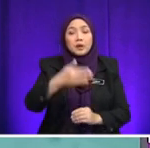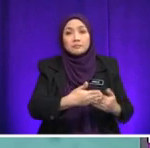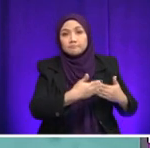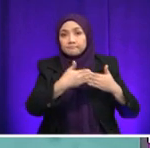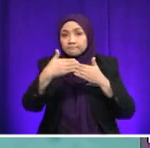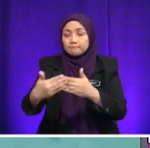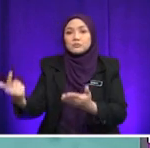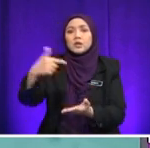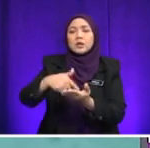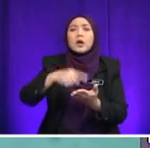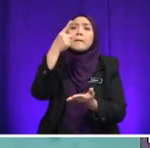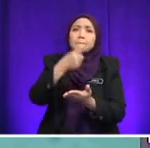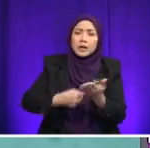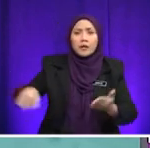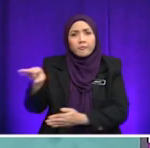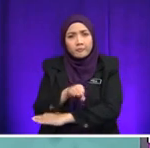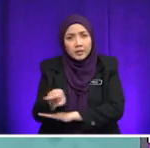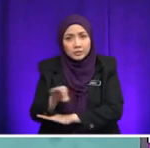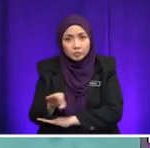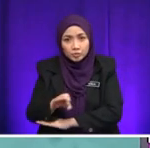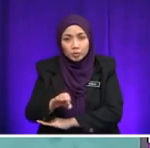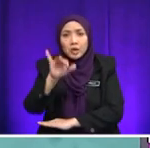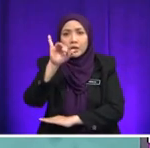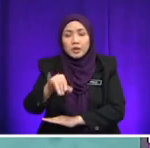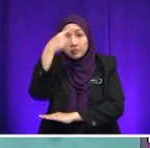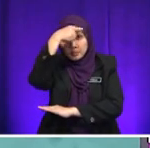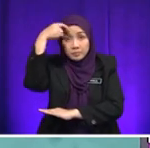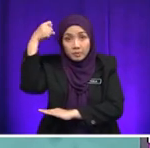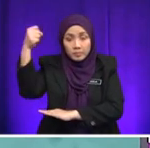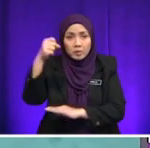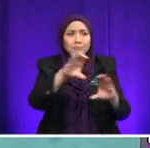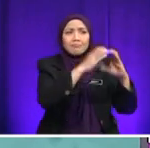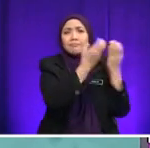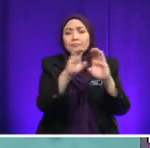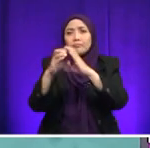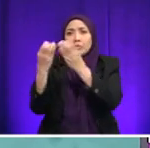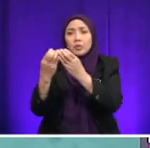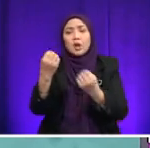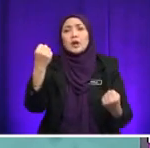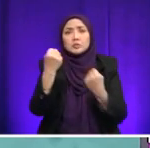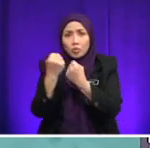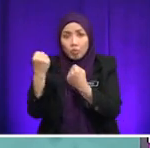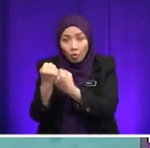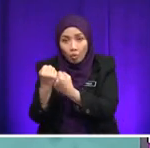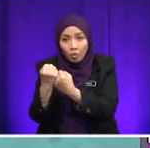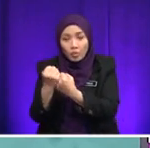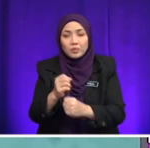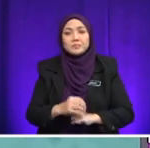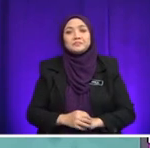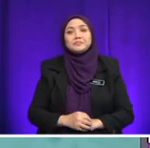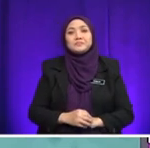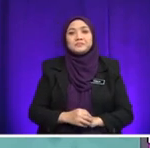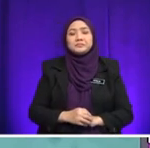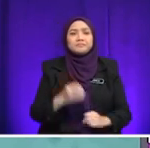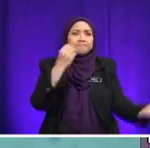apakah fakto kita lihat dulu apakah waktu yang menyebabkan golongan yang menyokong penyerahan Serawak ini ah jadi reaksi